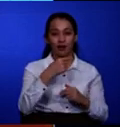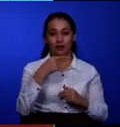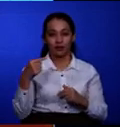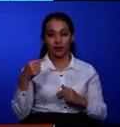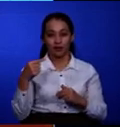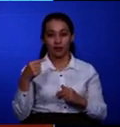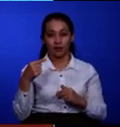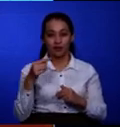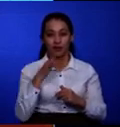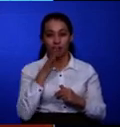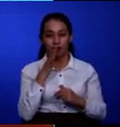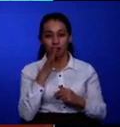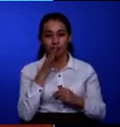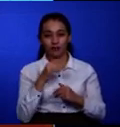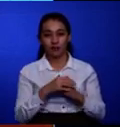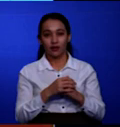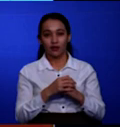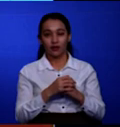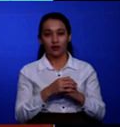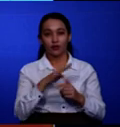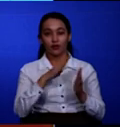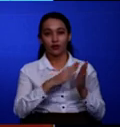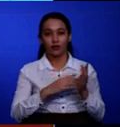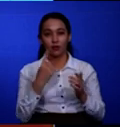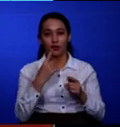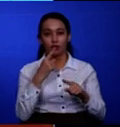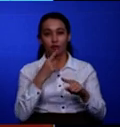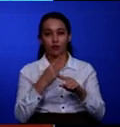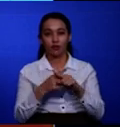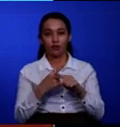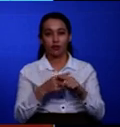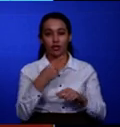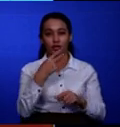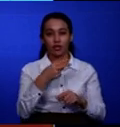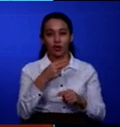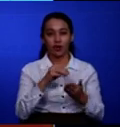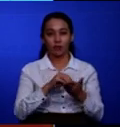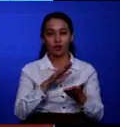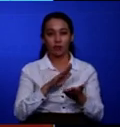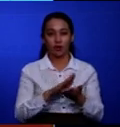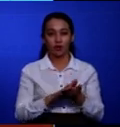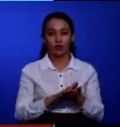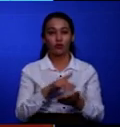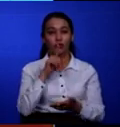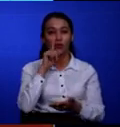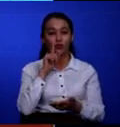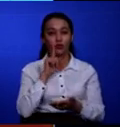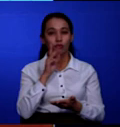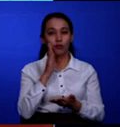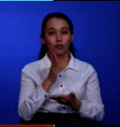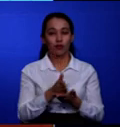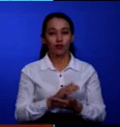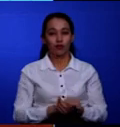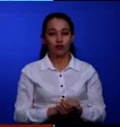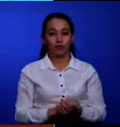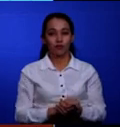ayirayotganingizda 90 ni albatta birinchi qo'shiluvchini 20 qilib belgilab olsangiz, qulay usul hosil bo'ladi